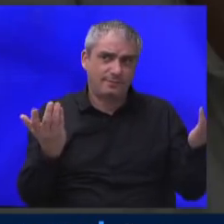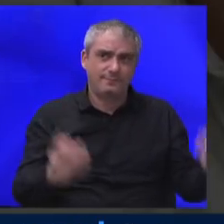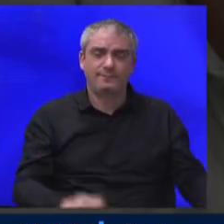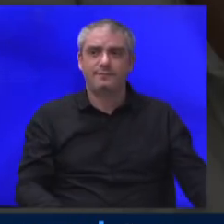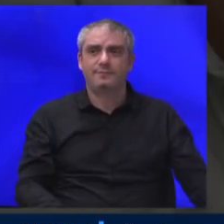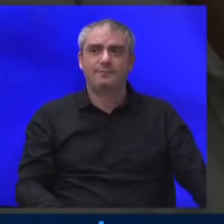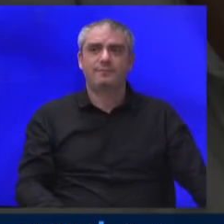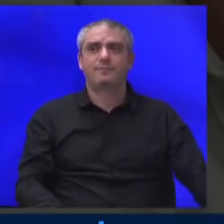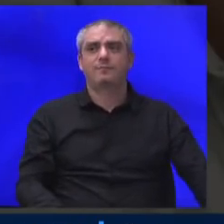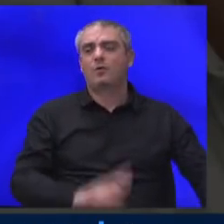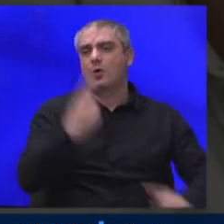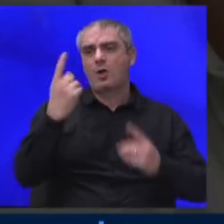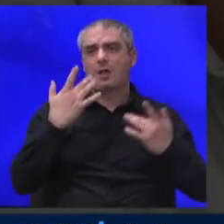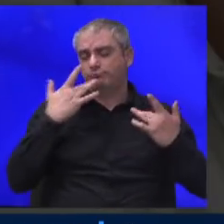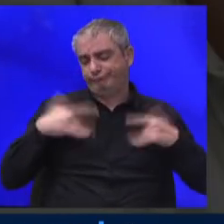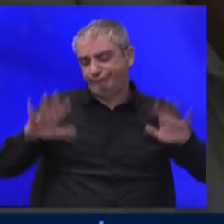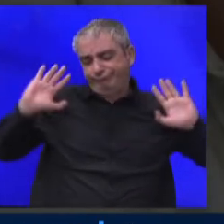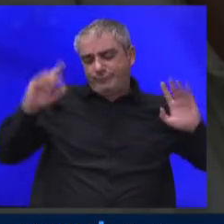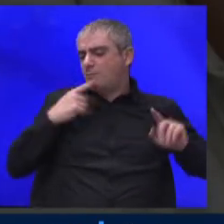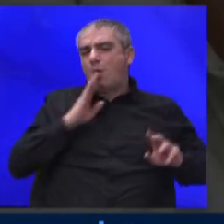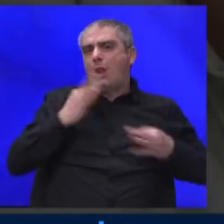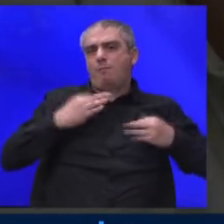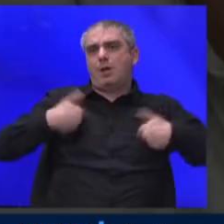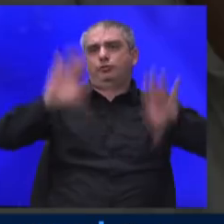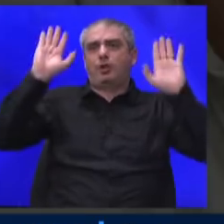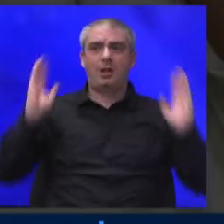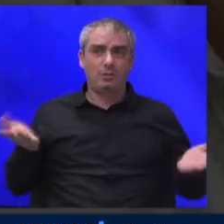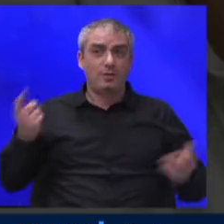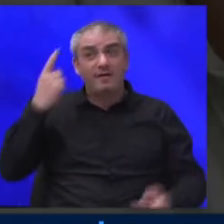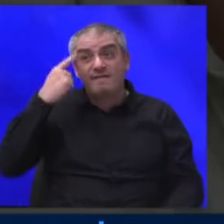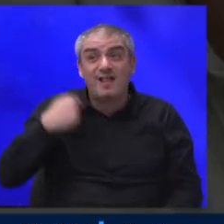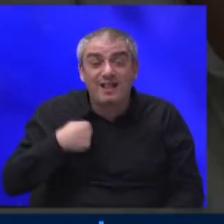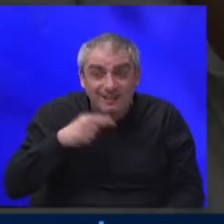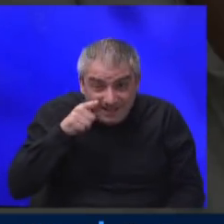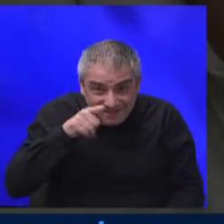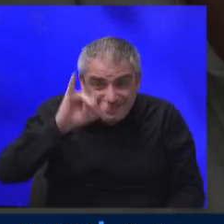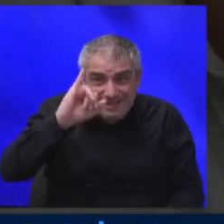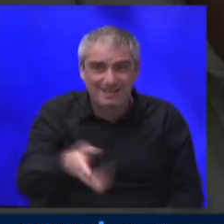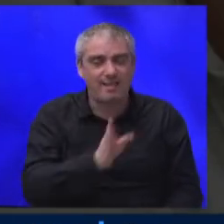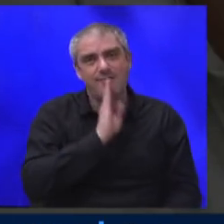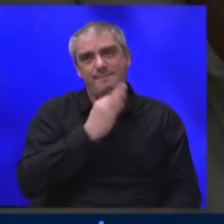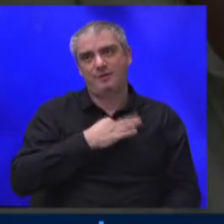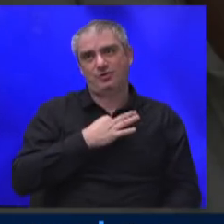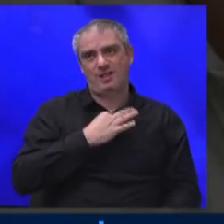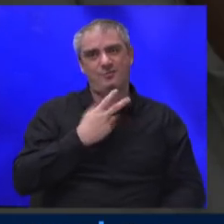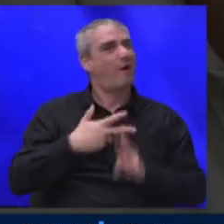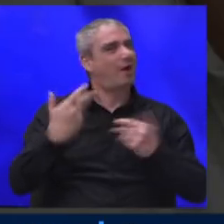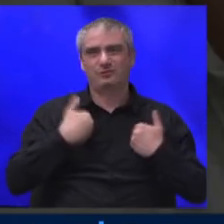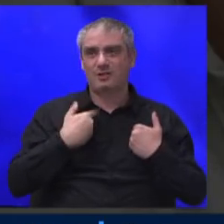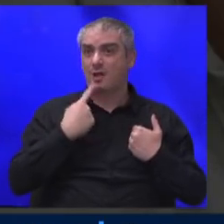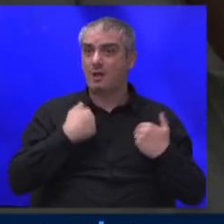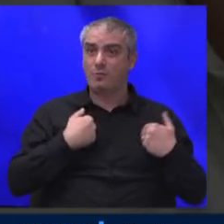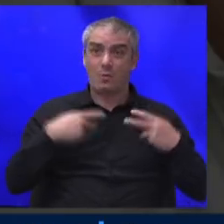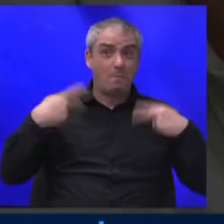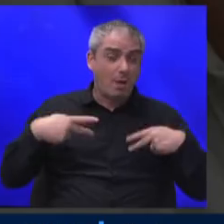והרבנים הרלוונטיים. כולנו דחקנו אותם ואמרנו זה לא בעיה שלנו. וזה לדעתי בעיה רק שלה. אמרו פה